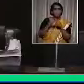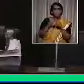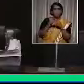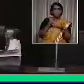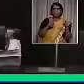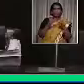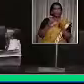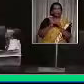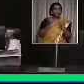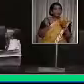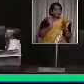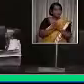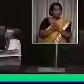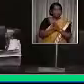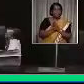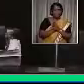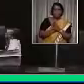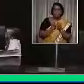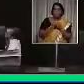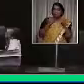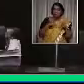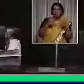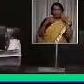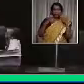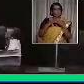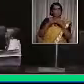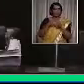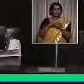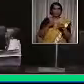இலங்கையும் கட்டி எழுப்பதற்கு இந்த இருக்கின்ற மிக மோசமான நிலையிலிருந்து இந்த நாட்டை கட்டி எழுப்ப